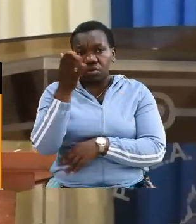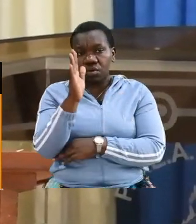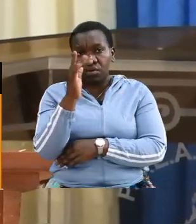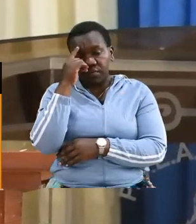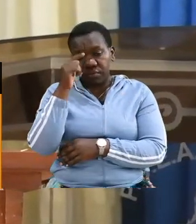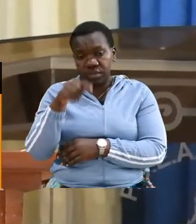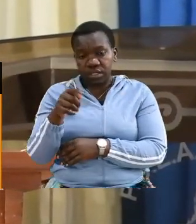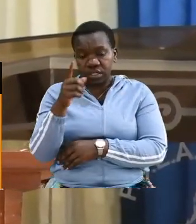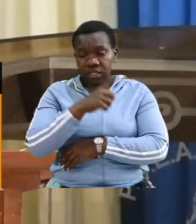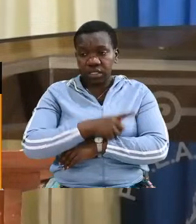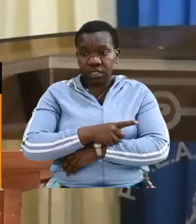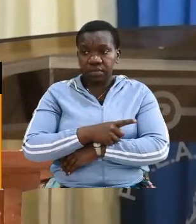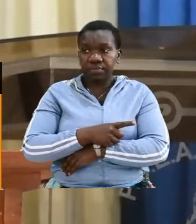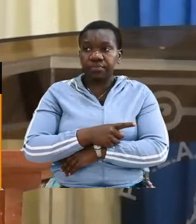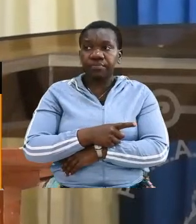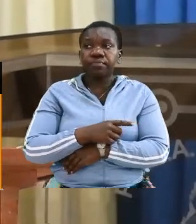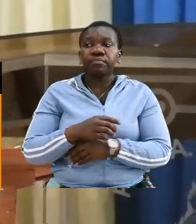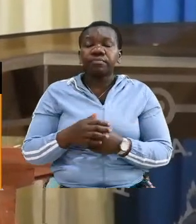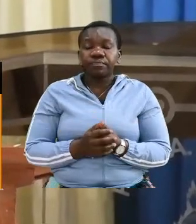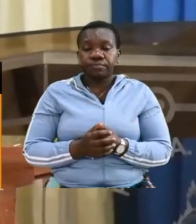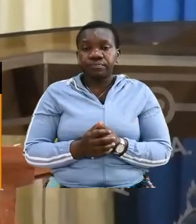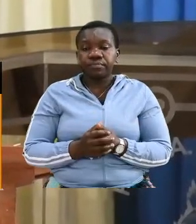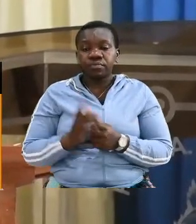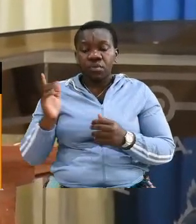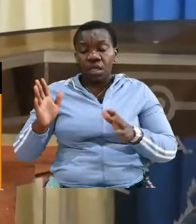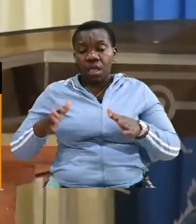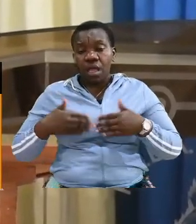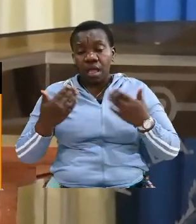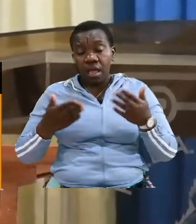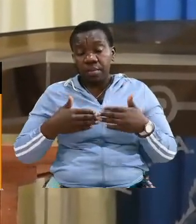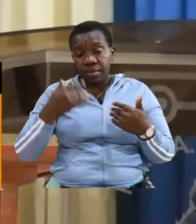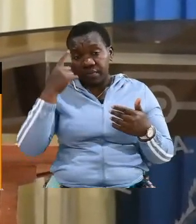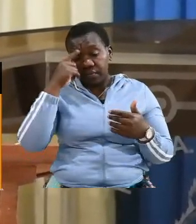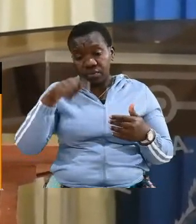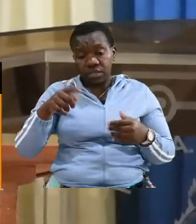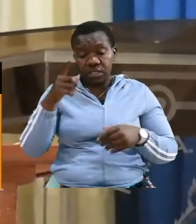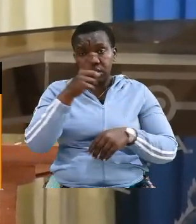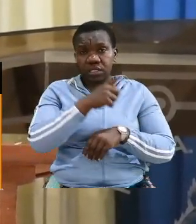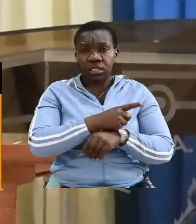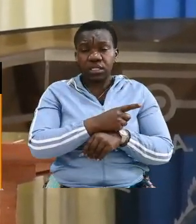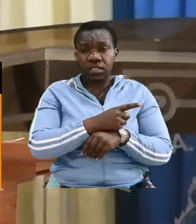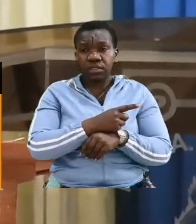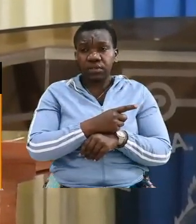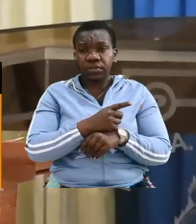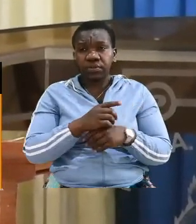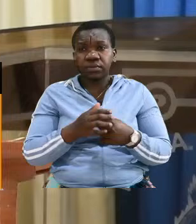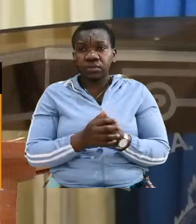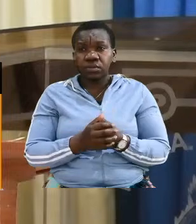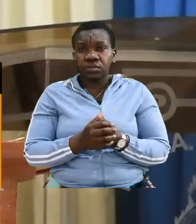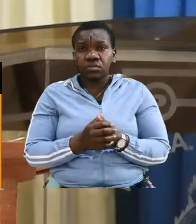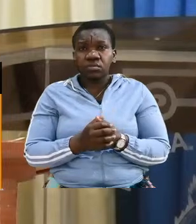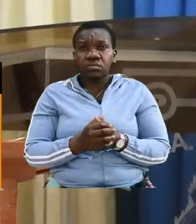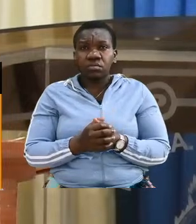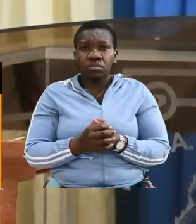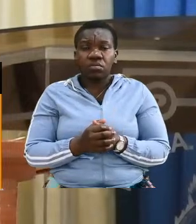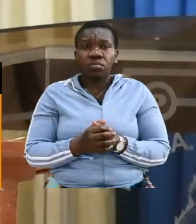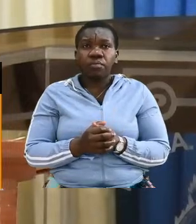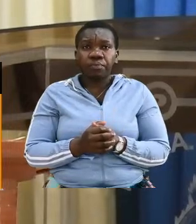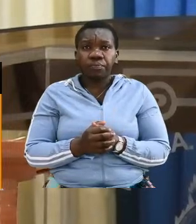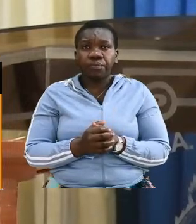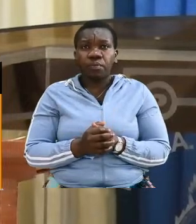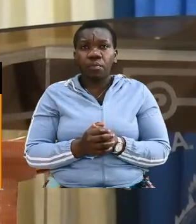ni Bwana. Niko na furaha nikijua ya kwamba alikufa kwa ajili yangu na wewe. Jina lake litukuzwe milele.